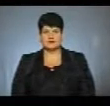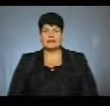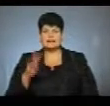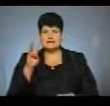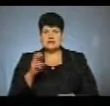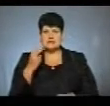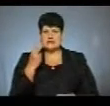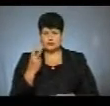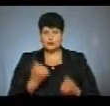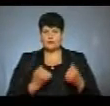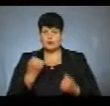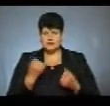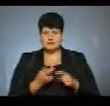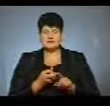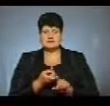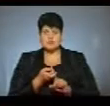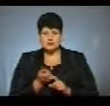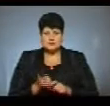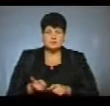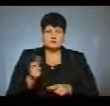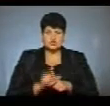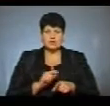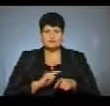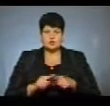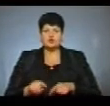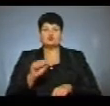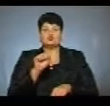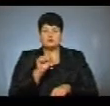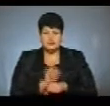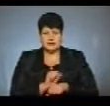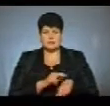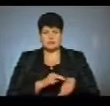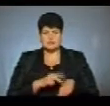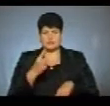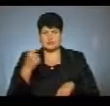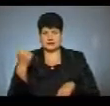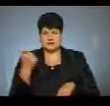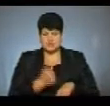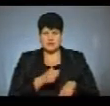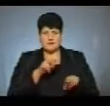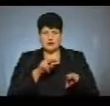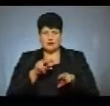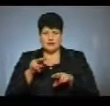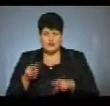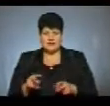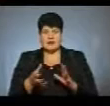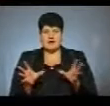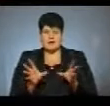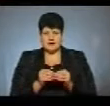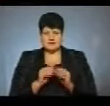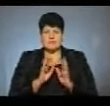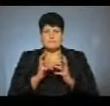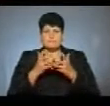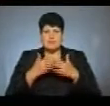Двох водіїв через перевищення швидкості зупинили поліцейські за тиждень патрулювання із пристроями трукем. Про це нам сьогодні повідомила